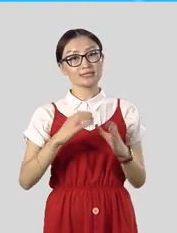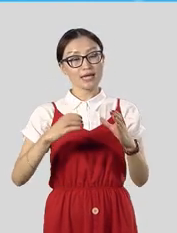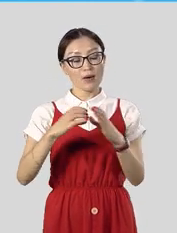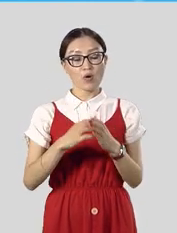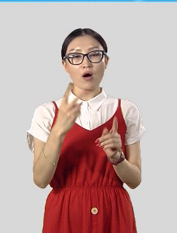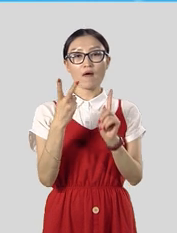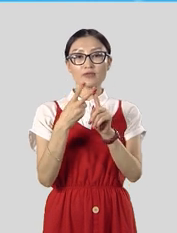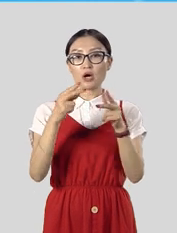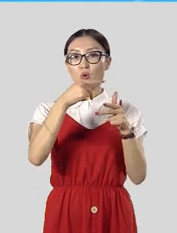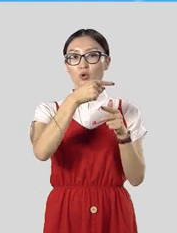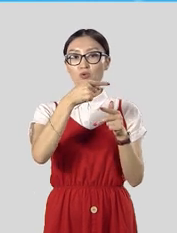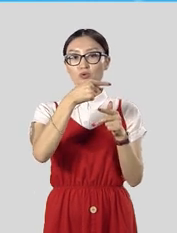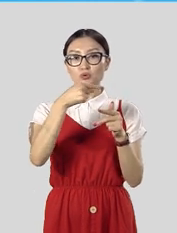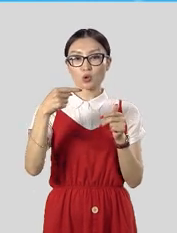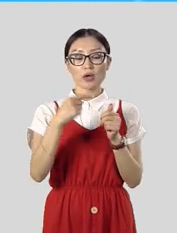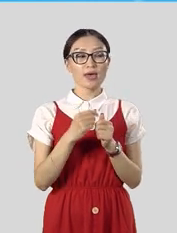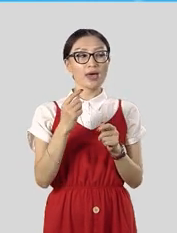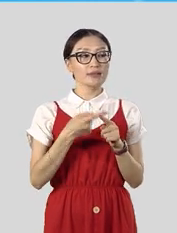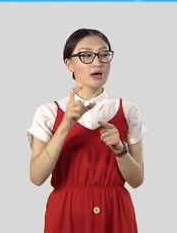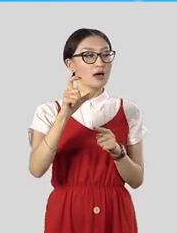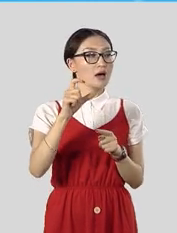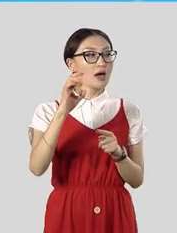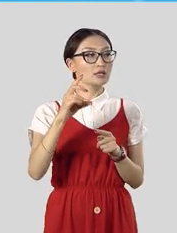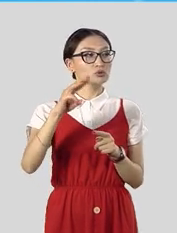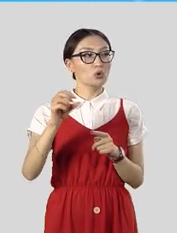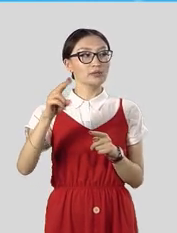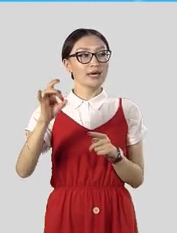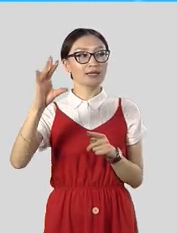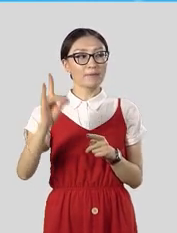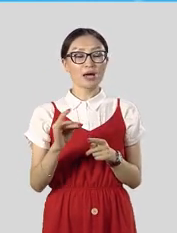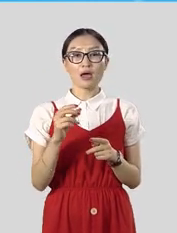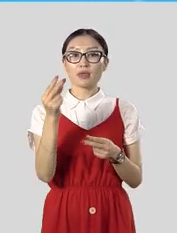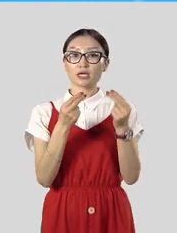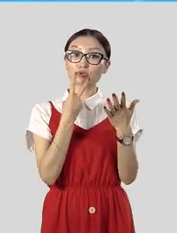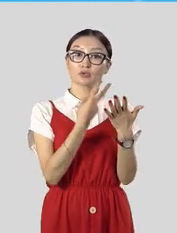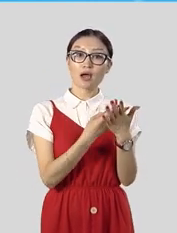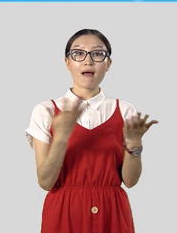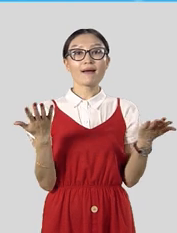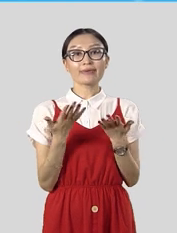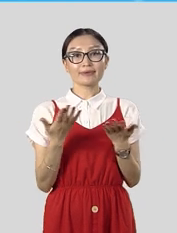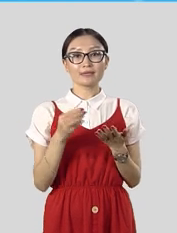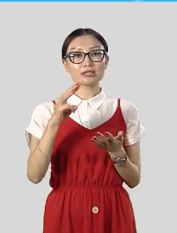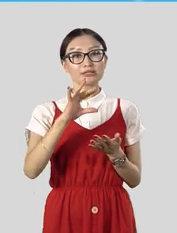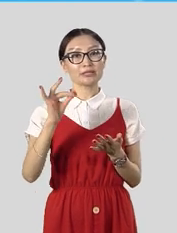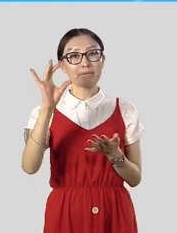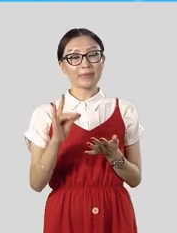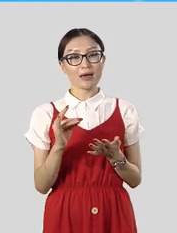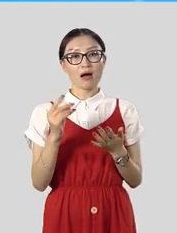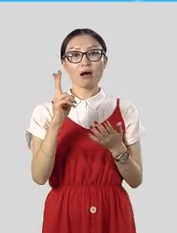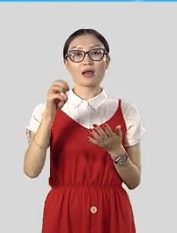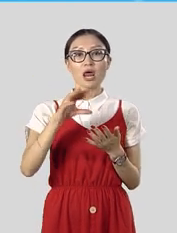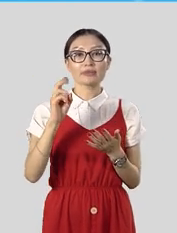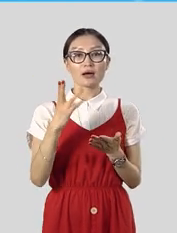Второй слой тела гидры – энтодерма. Посмотрите на рисунок, ребята. Какие типы клеток расположены